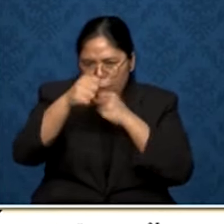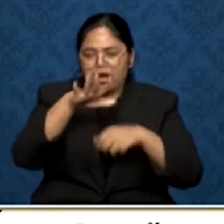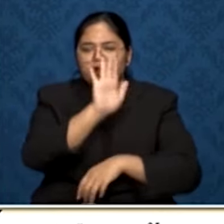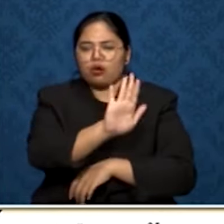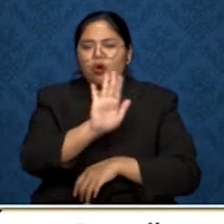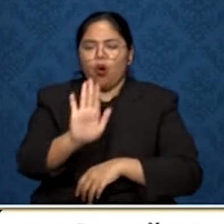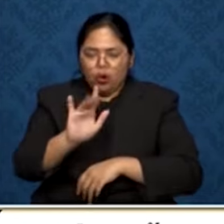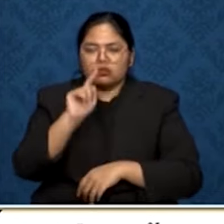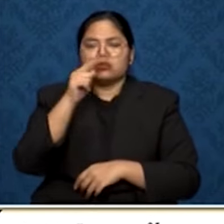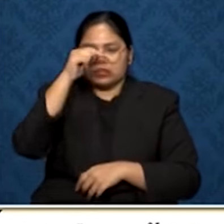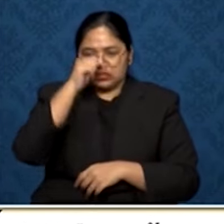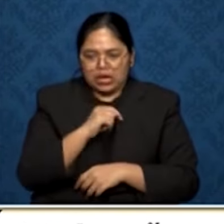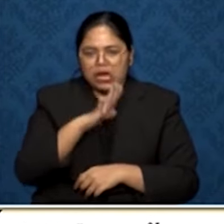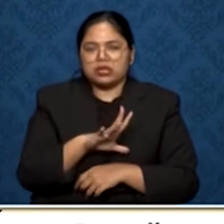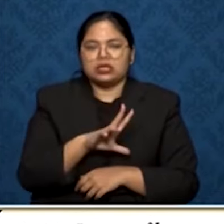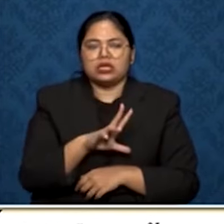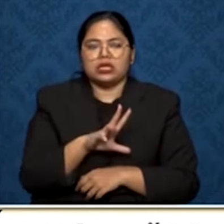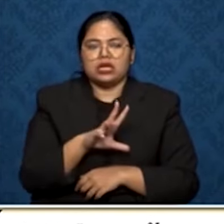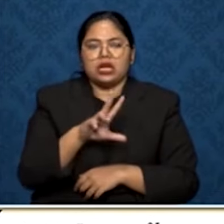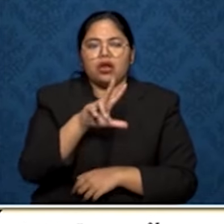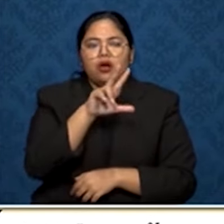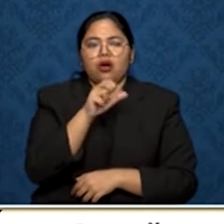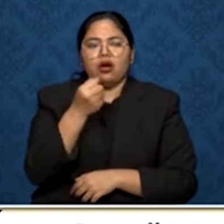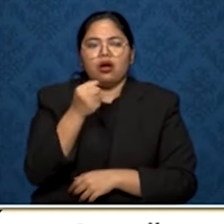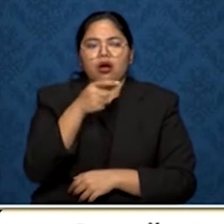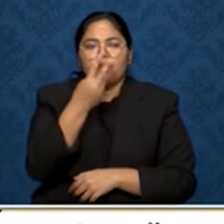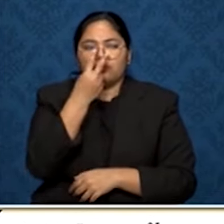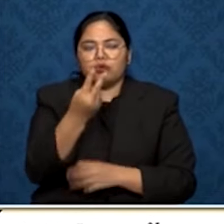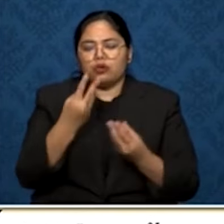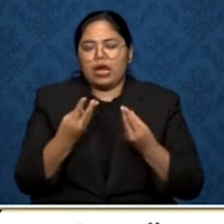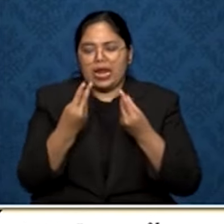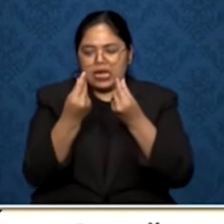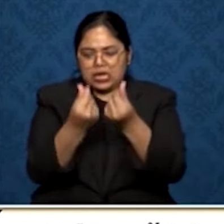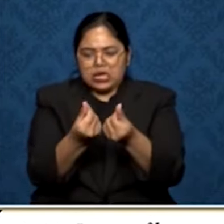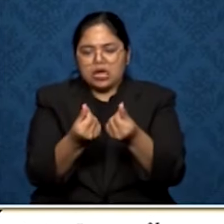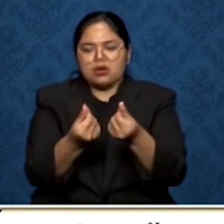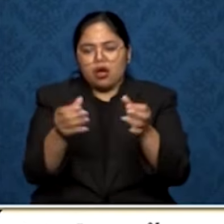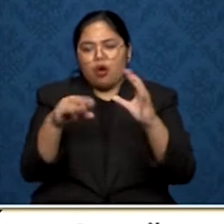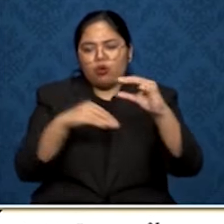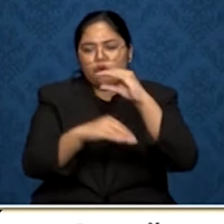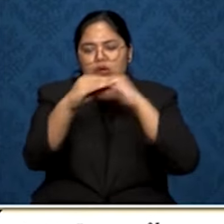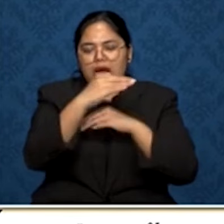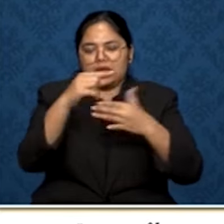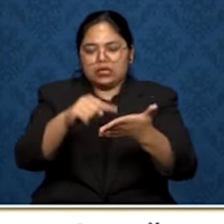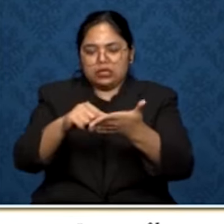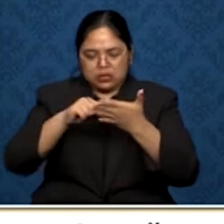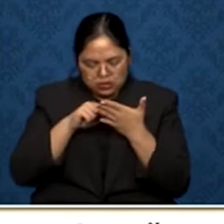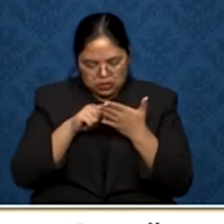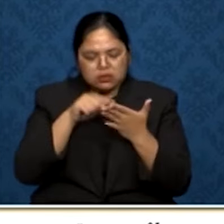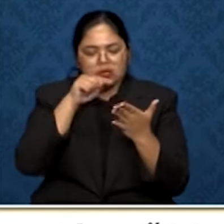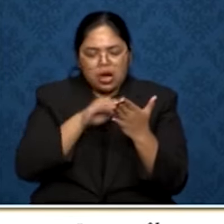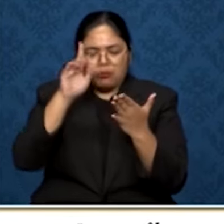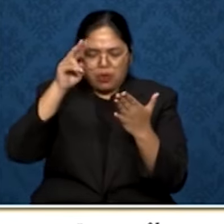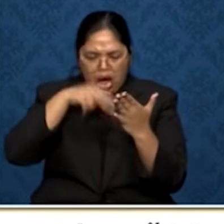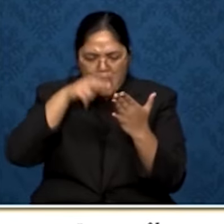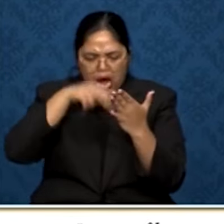3.5 ล้านบาทครัซึงผมไปดูได้ไห่ เอีดโครงการครั ทเขาเสนอมาเนี่ยประกดว่า พัธป